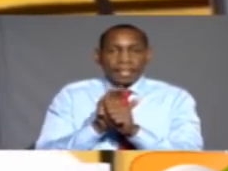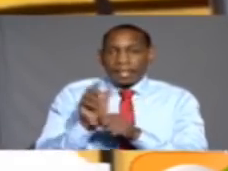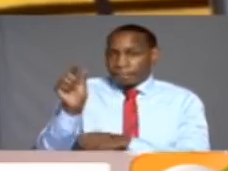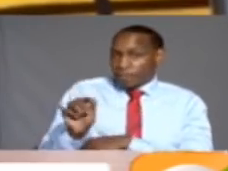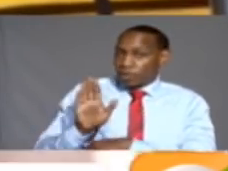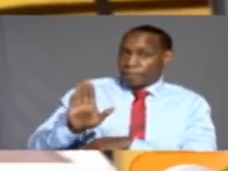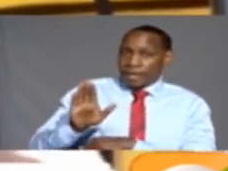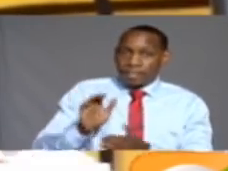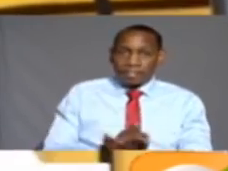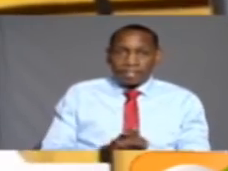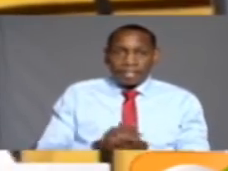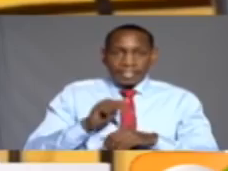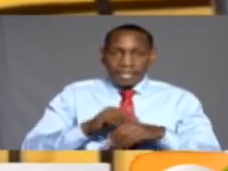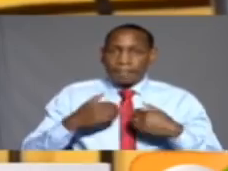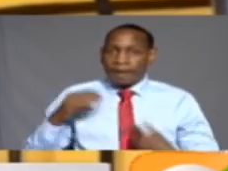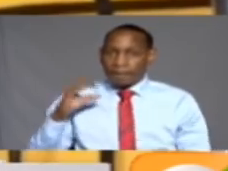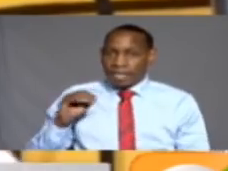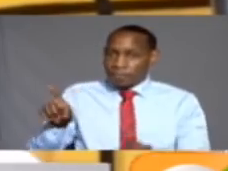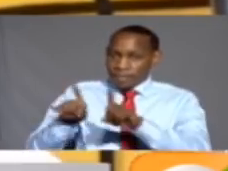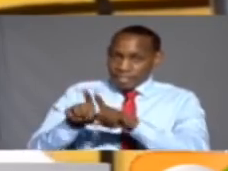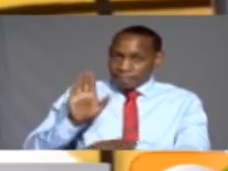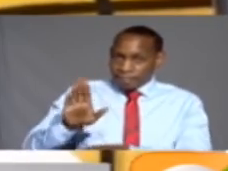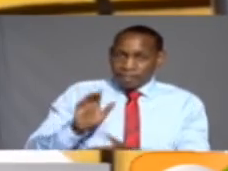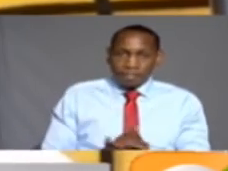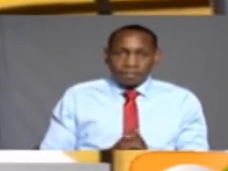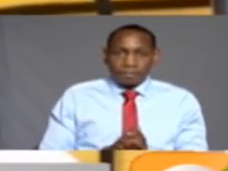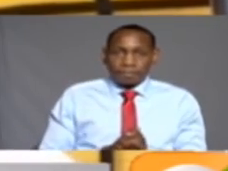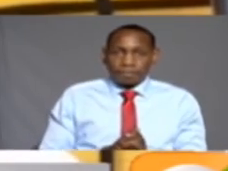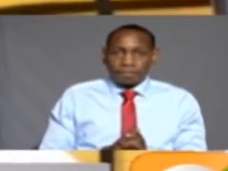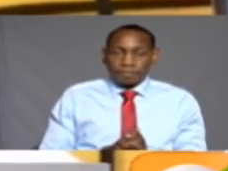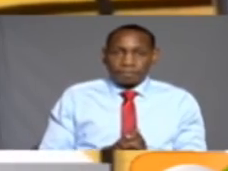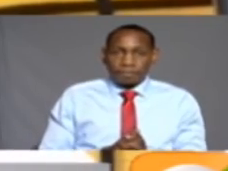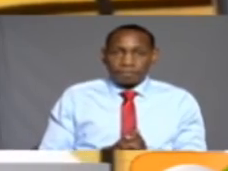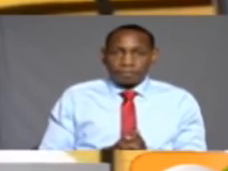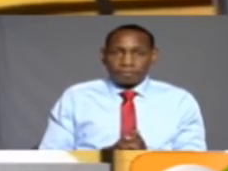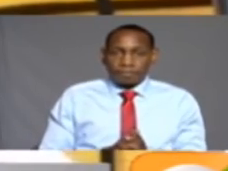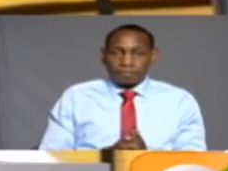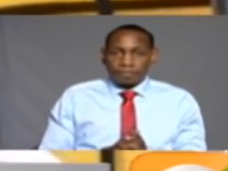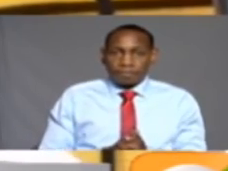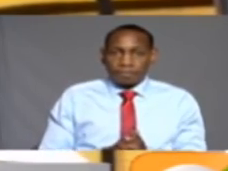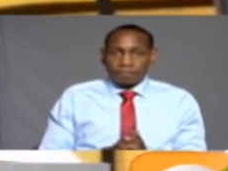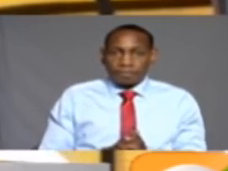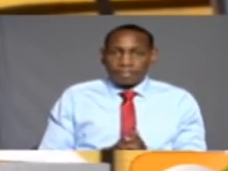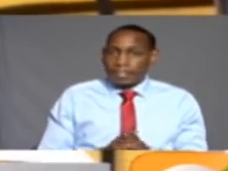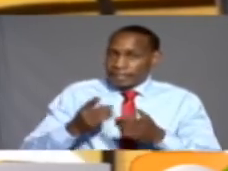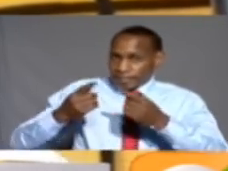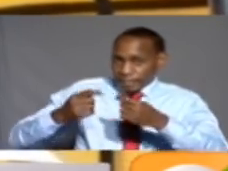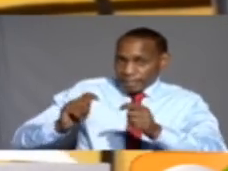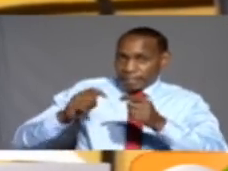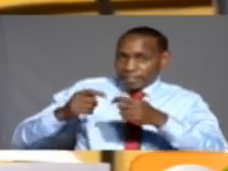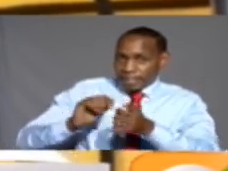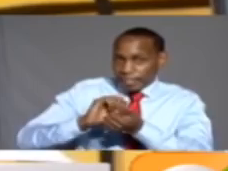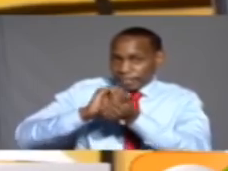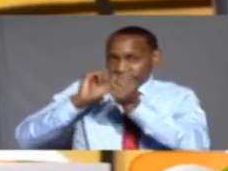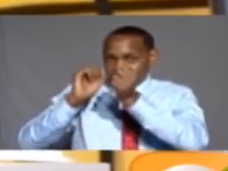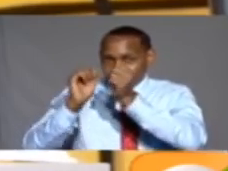wewe, huwa nikipata customer kama huyo huwa na jaribu